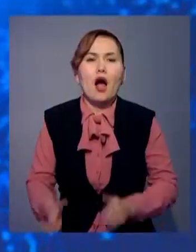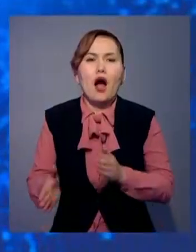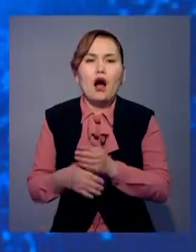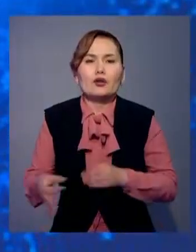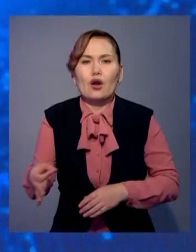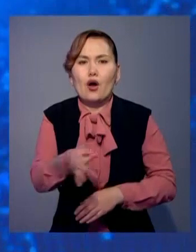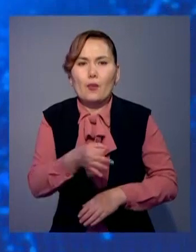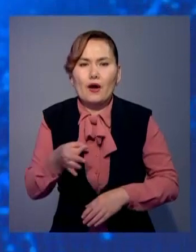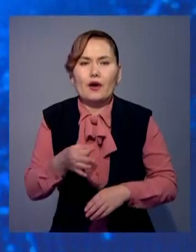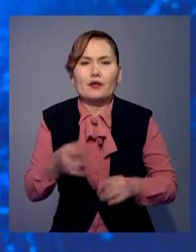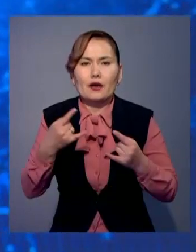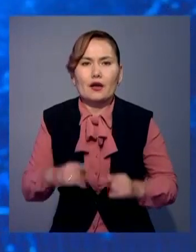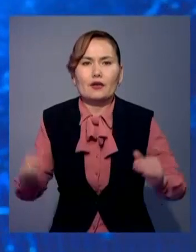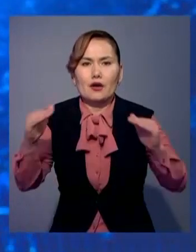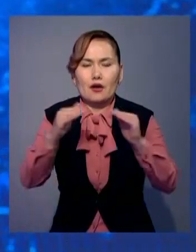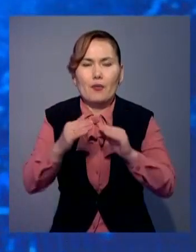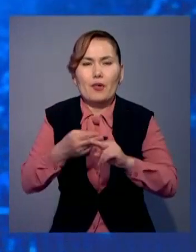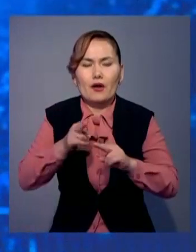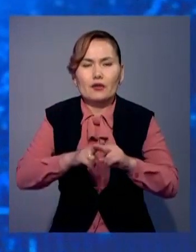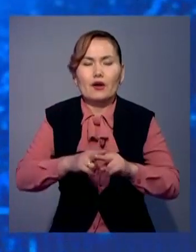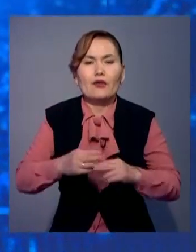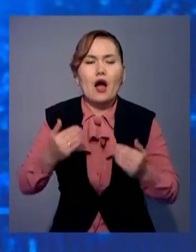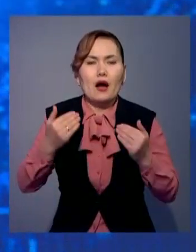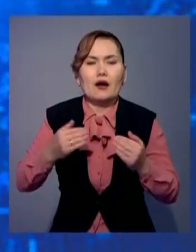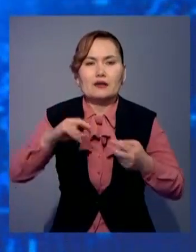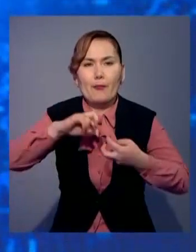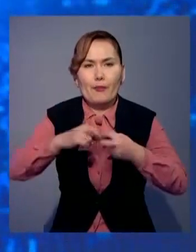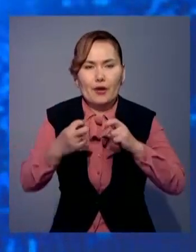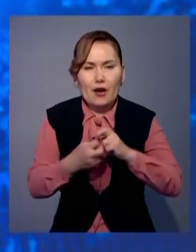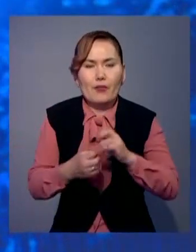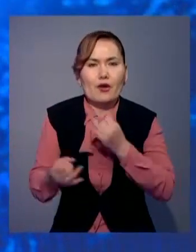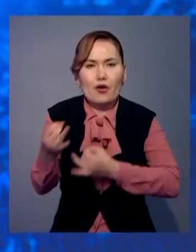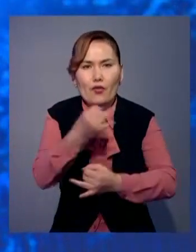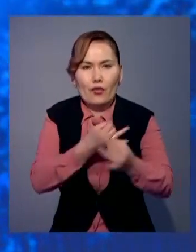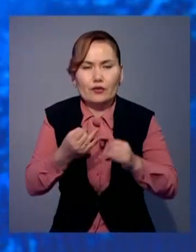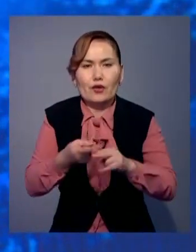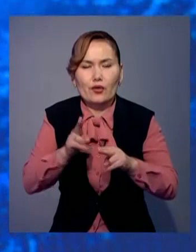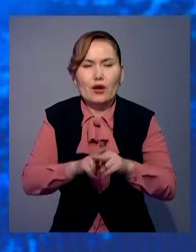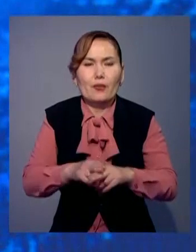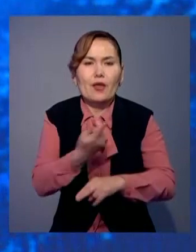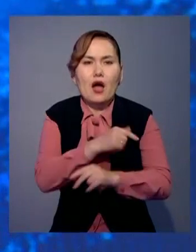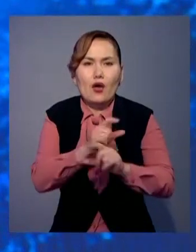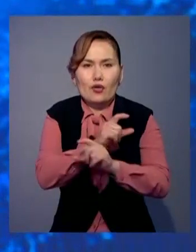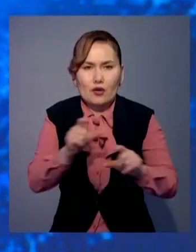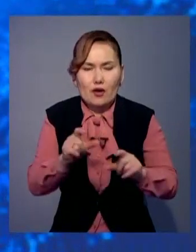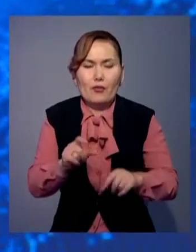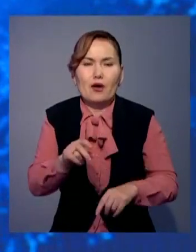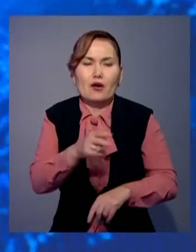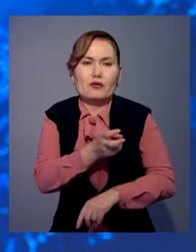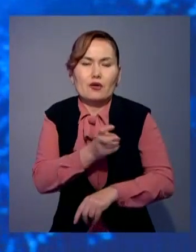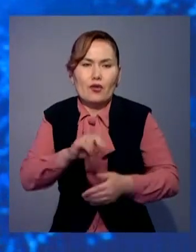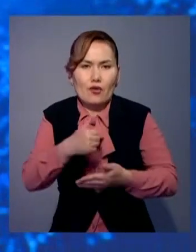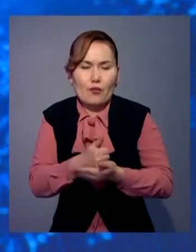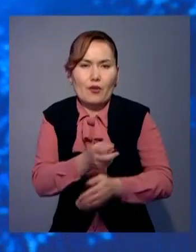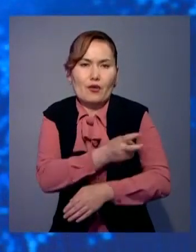Атырау облыстық перзентханасындағы дау-дамайдан кейін денсаулық басқармасының басшысы Мәншүк Аймұрзиева өз еркімен қызметінен кетті. Бұл туралы бүгін